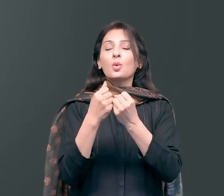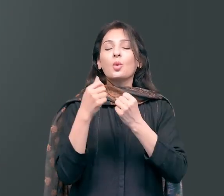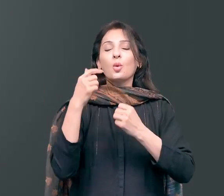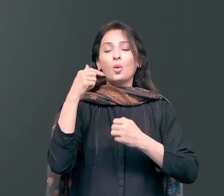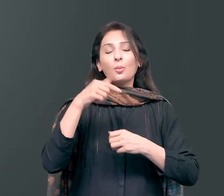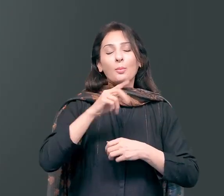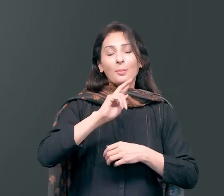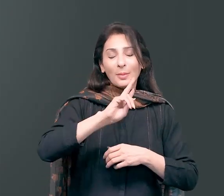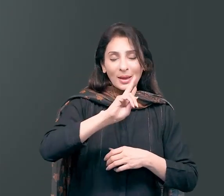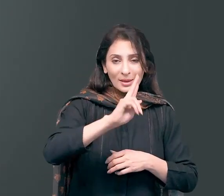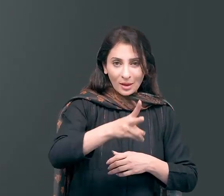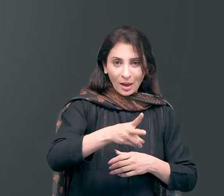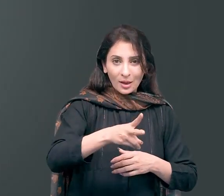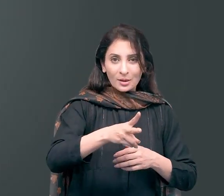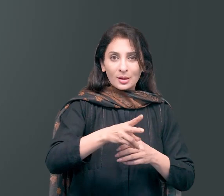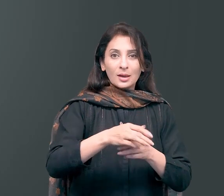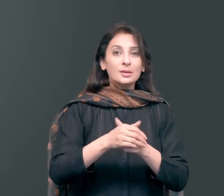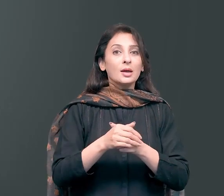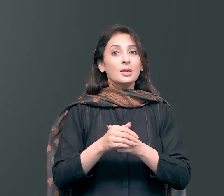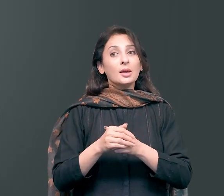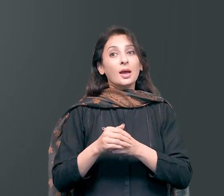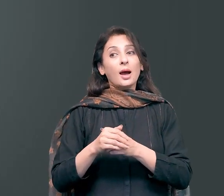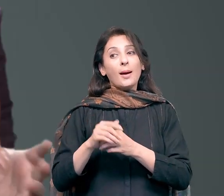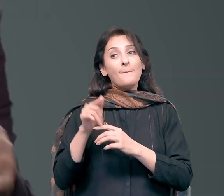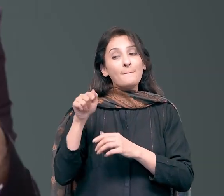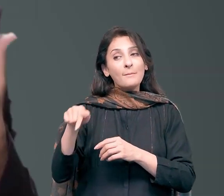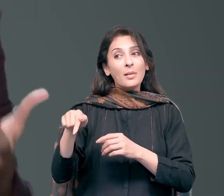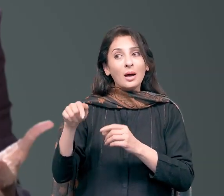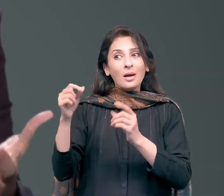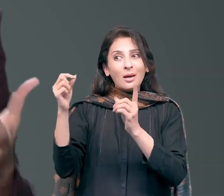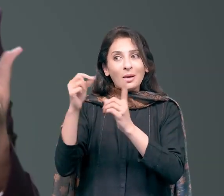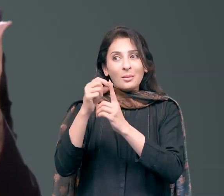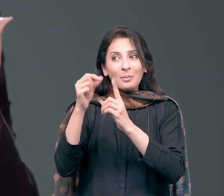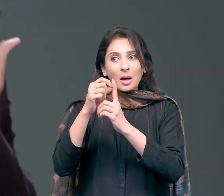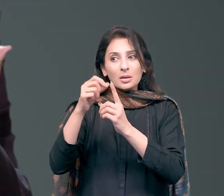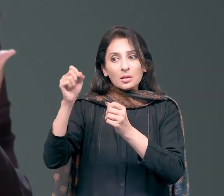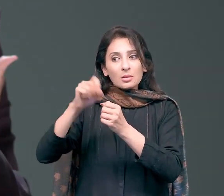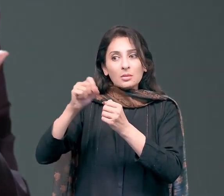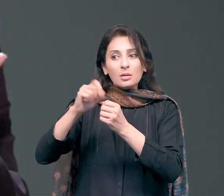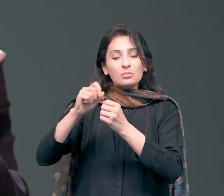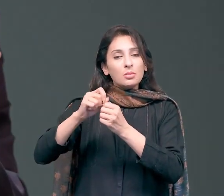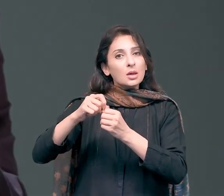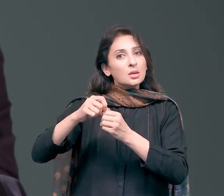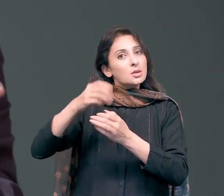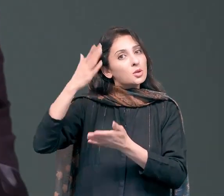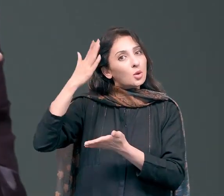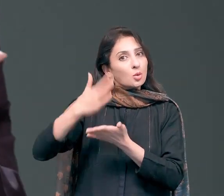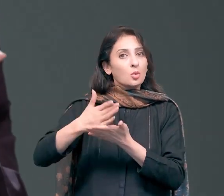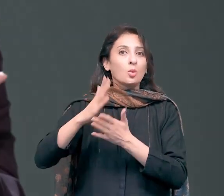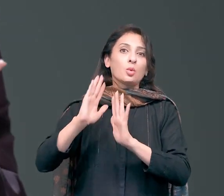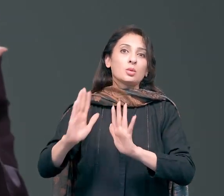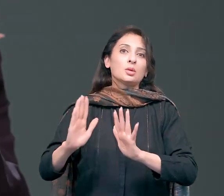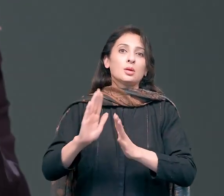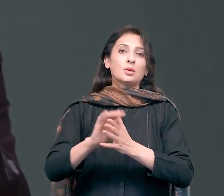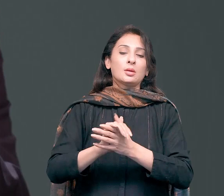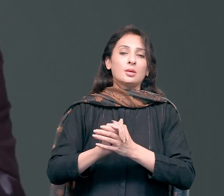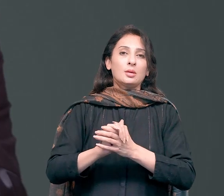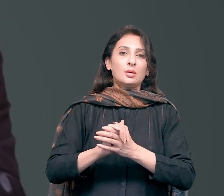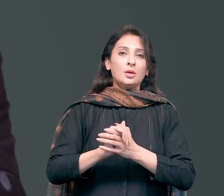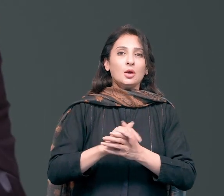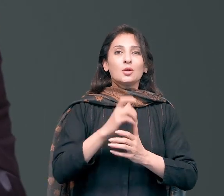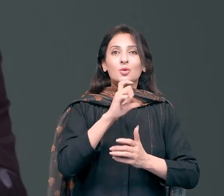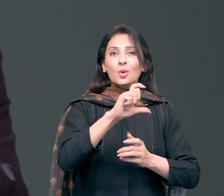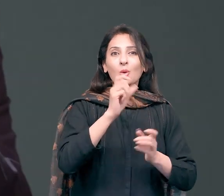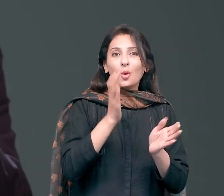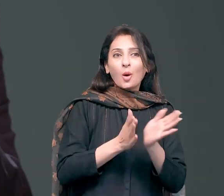پاکستان کی نہ ہم حمایت میں ہیں نہ پاکستان کو بننے دیں گے۔ تو میں سمجھتا ہوں کہ کانگریس نے پھر اپنے آپ کو اوور اسٹیمیٹ